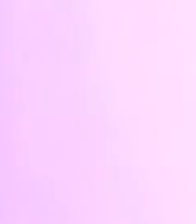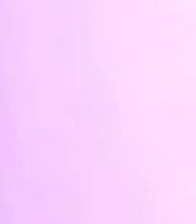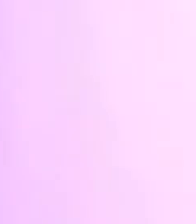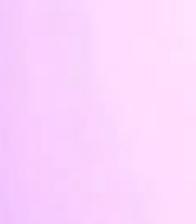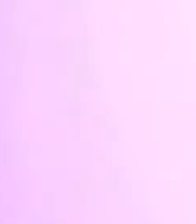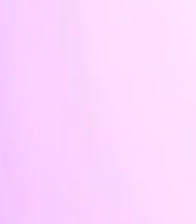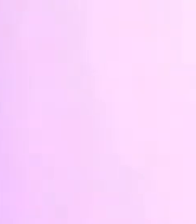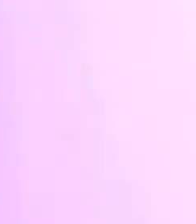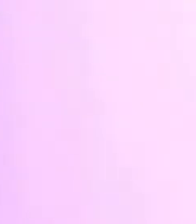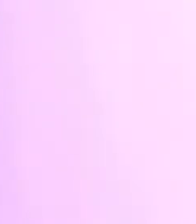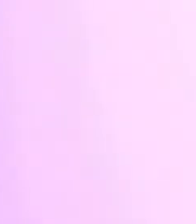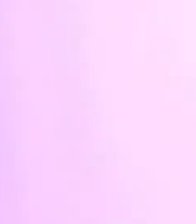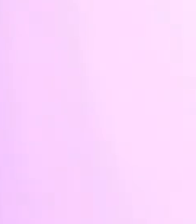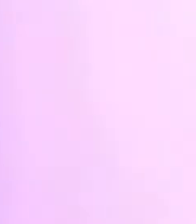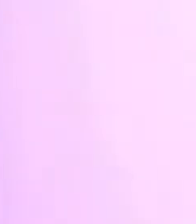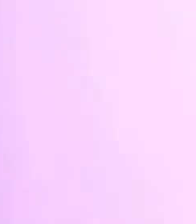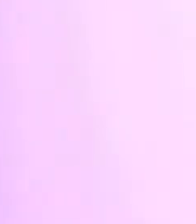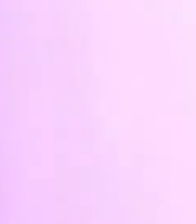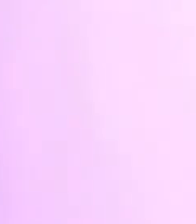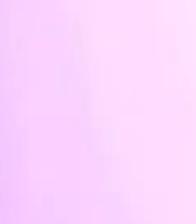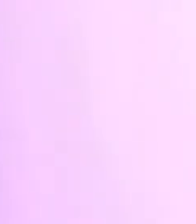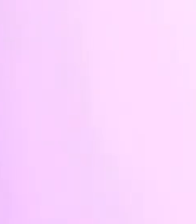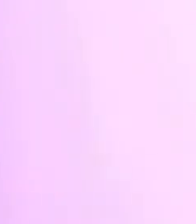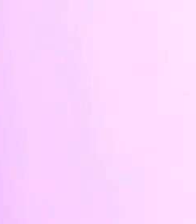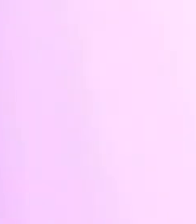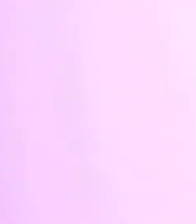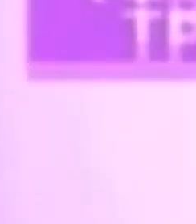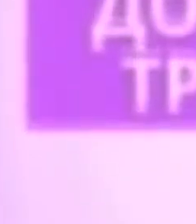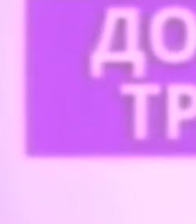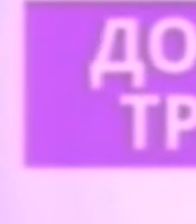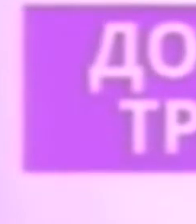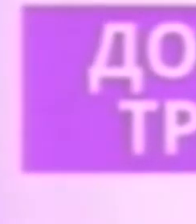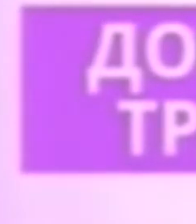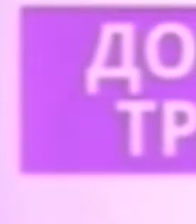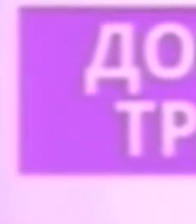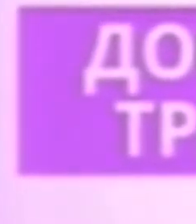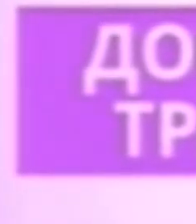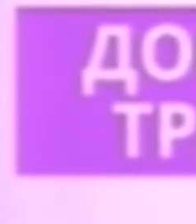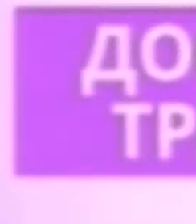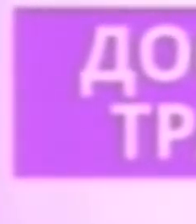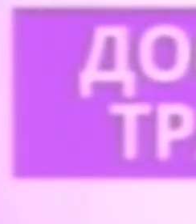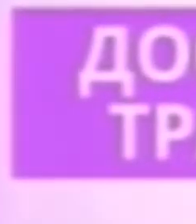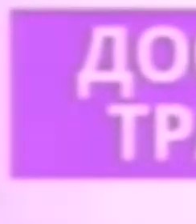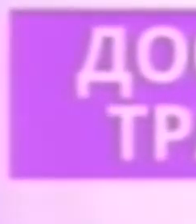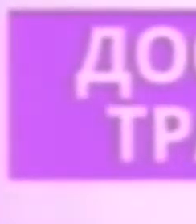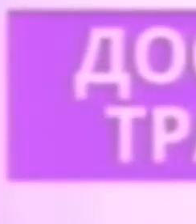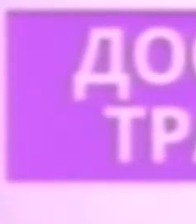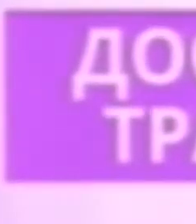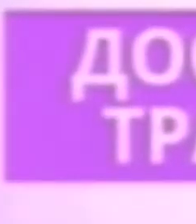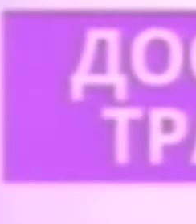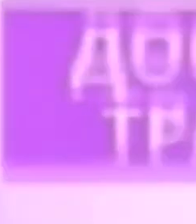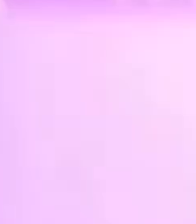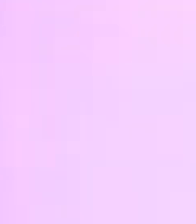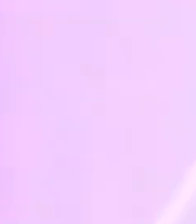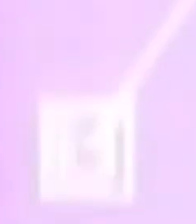Забезпечуйте архітектурну доступність у місті, безпечне середовище для всіх, доступний транспорт, надавайте якісні послуги у